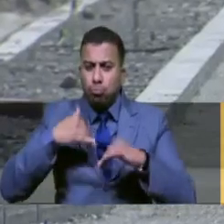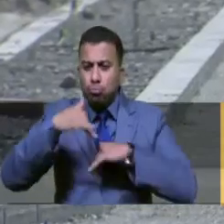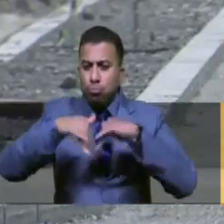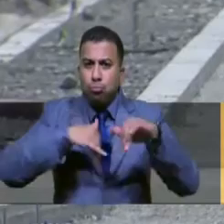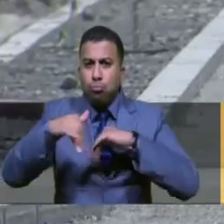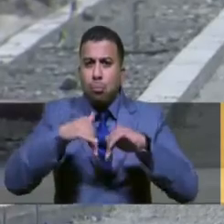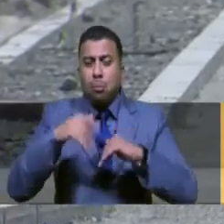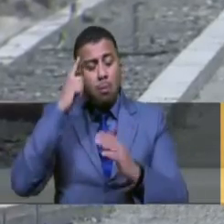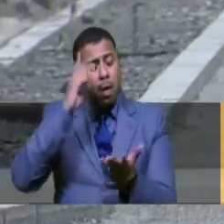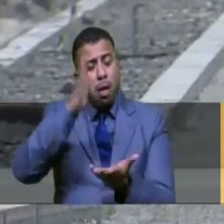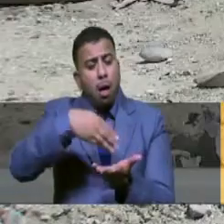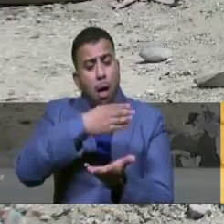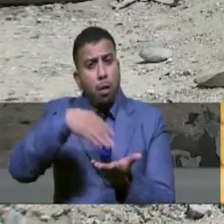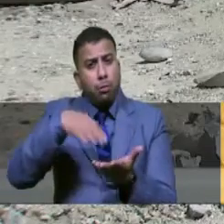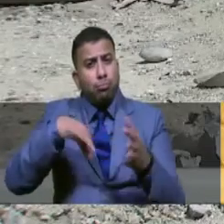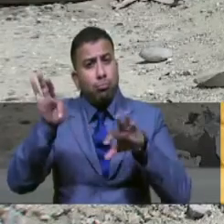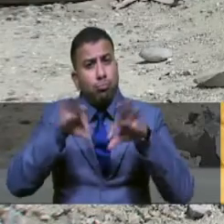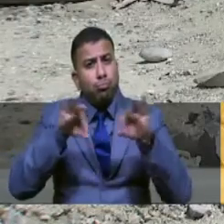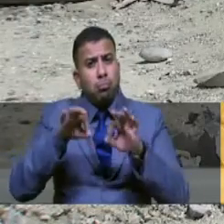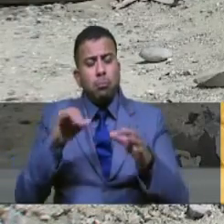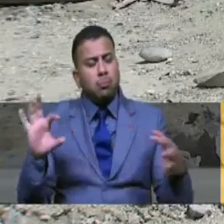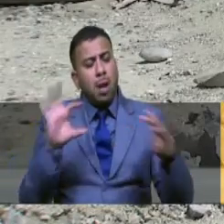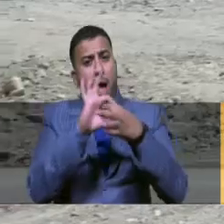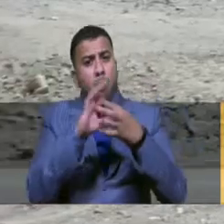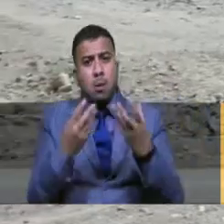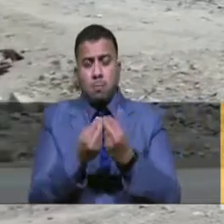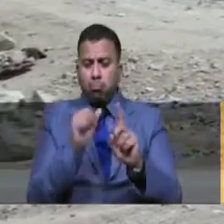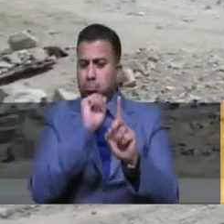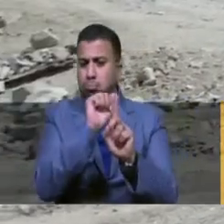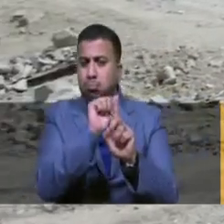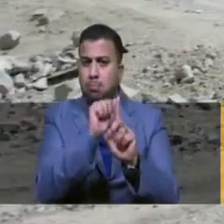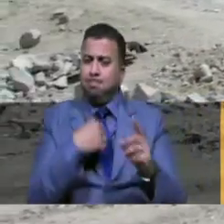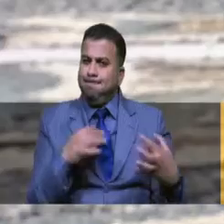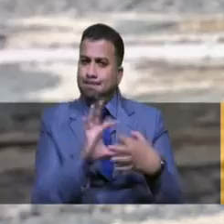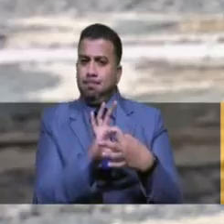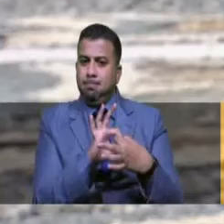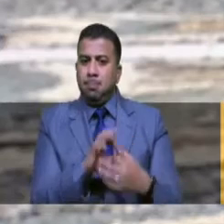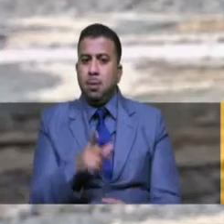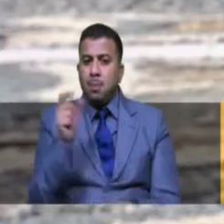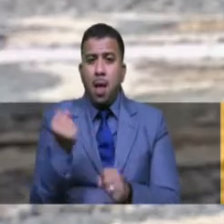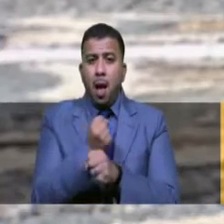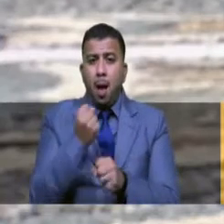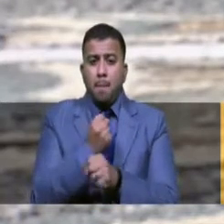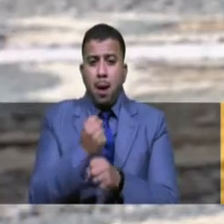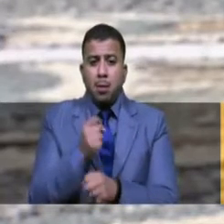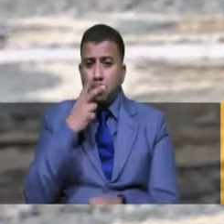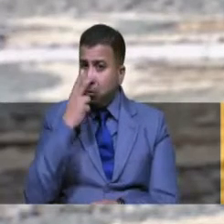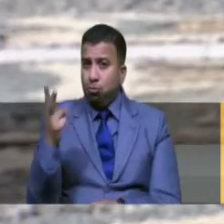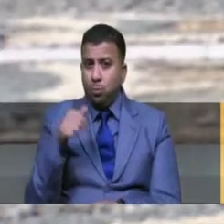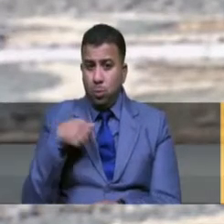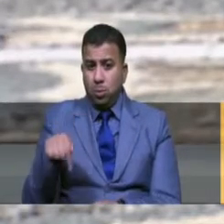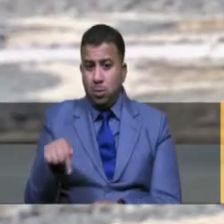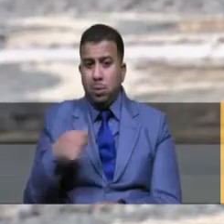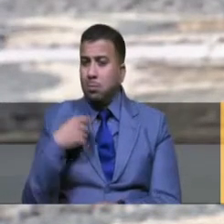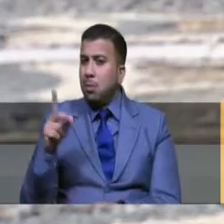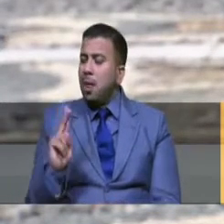استراتيجية وضعها بالتعاون مع الجهات ذات الاختصاص. هذه الأعمال التي ترونها هي